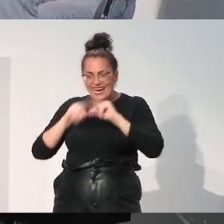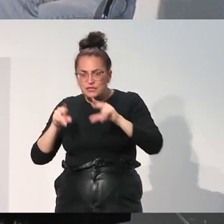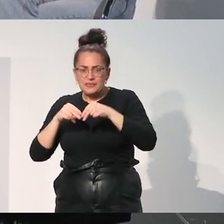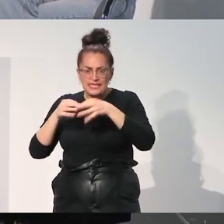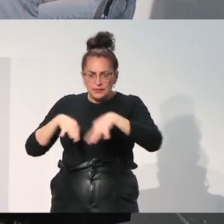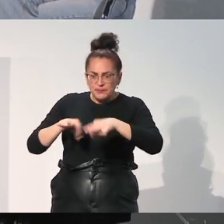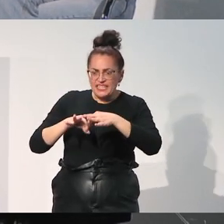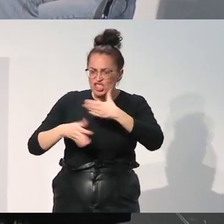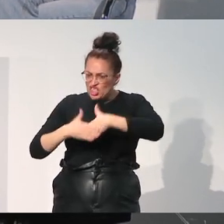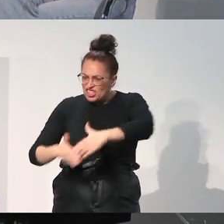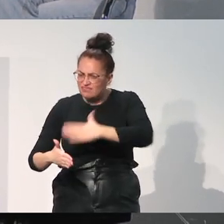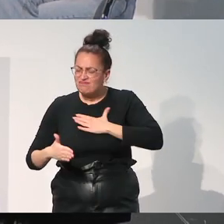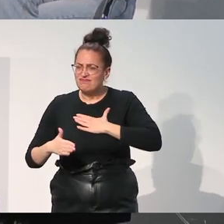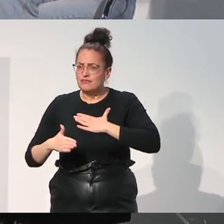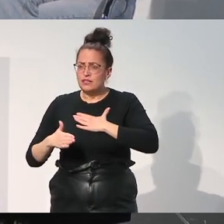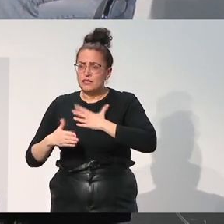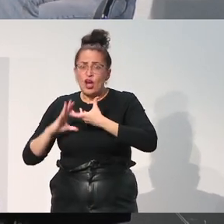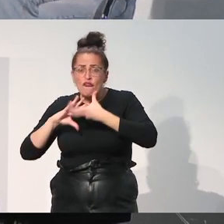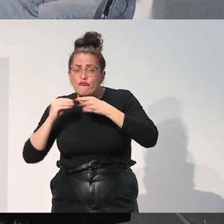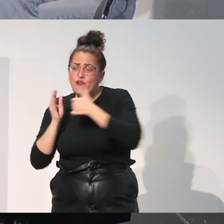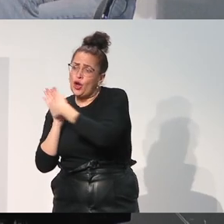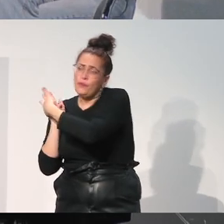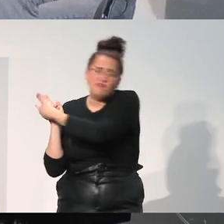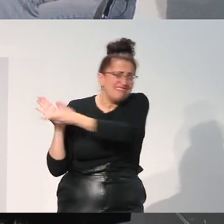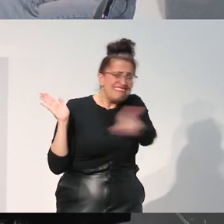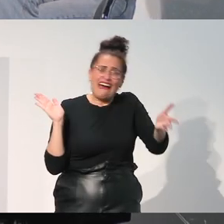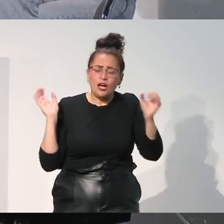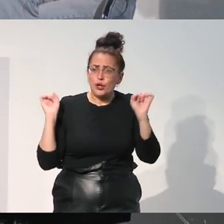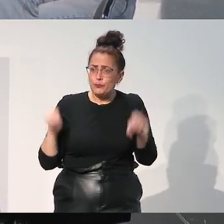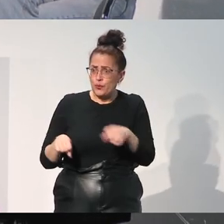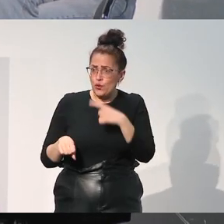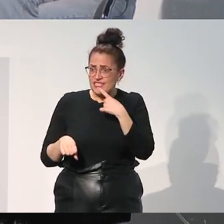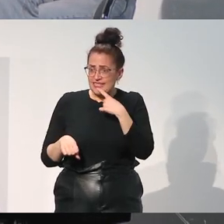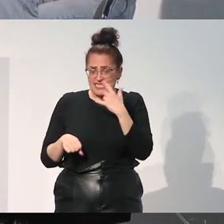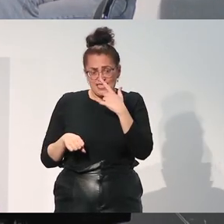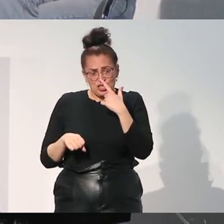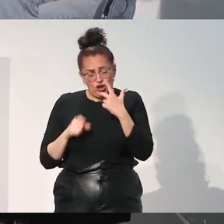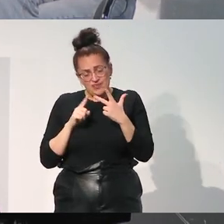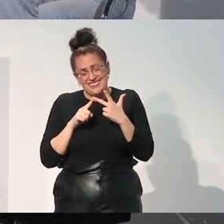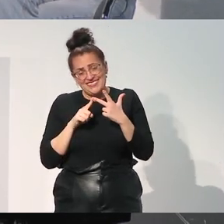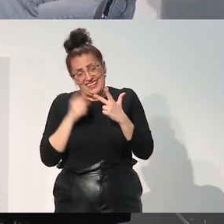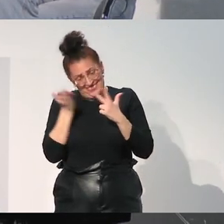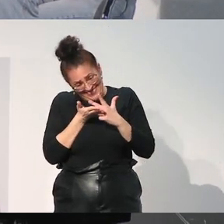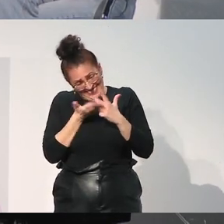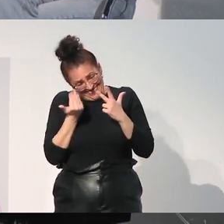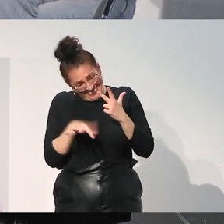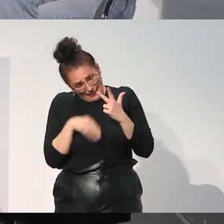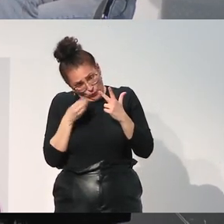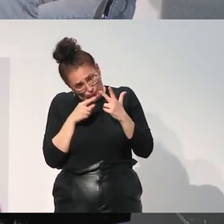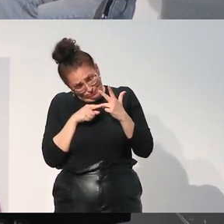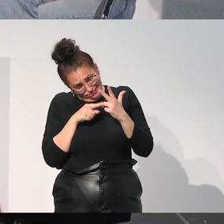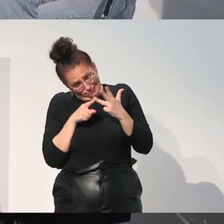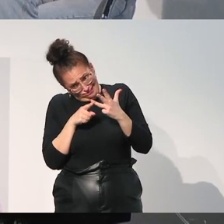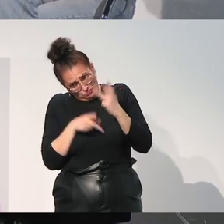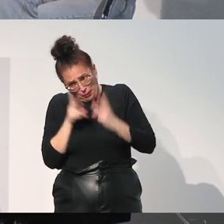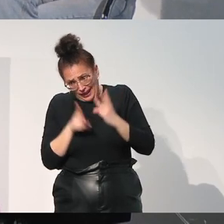est le nôtre. Voilà, comment est-ce que ce livre, vous l'avez toujours en tête ou plus du tout? Et comment est-ce que vous envisagez